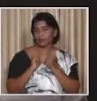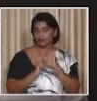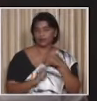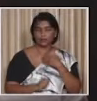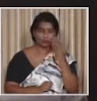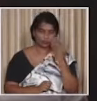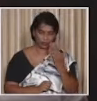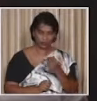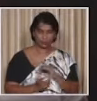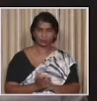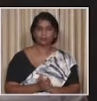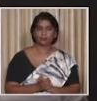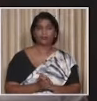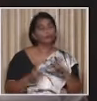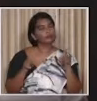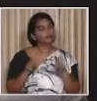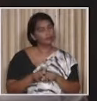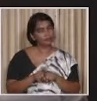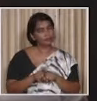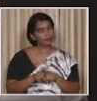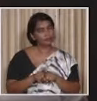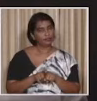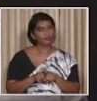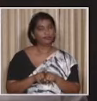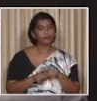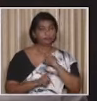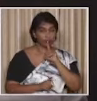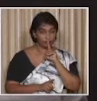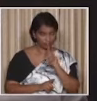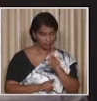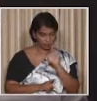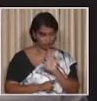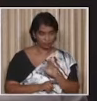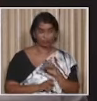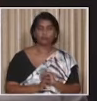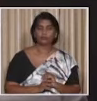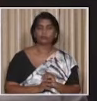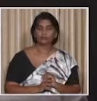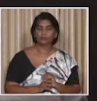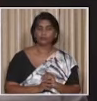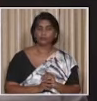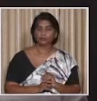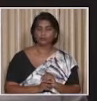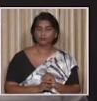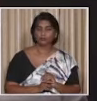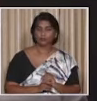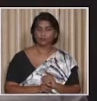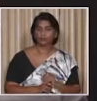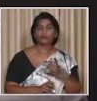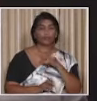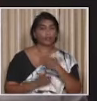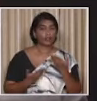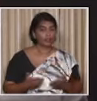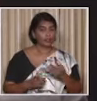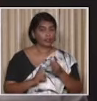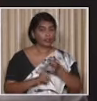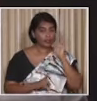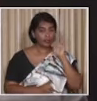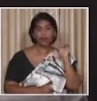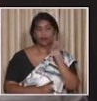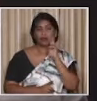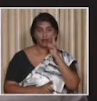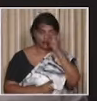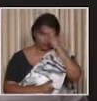මම දකින්නේ. ඒ වගේම සඳහන් වුණා මේ වර්තමාන ජනාධිපති රනිල්